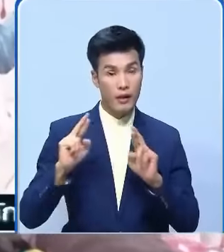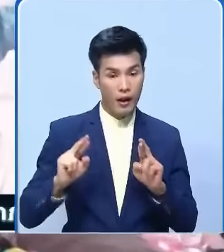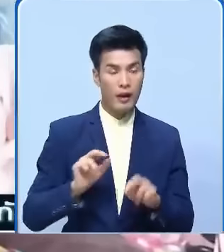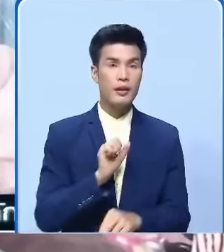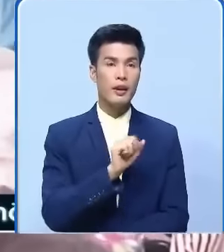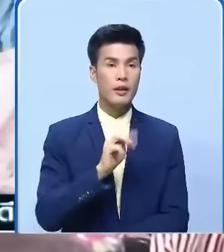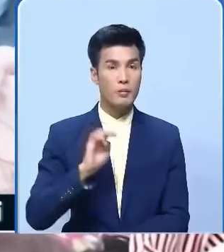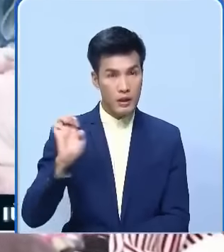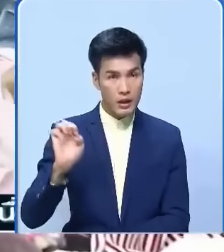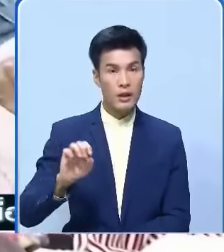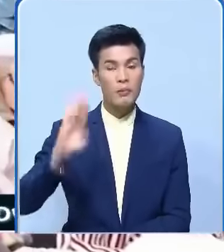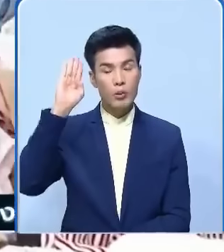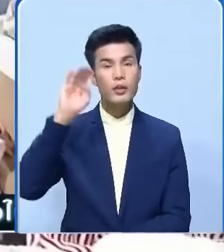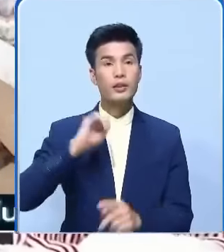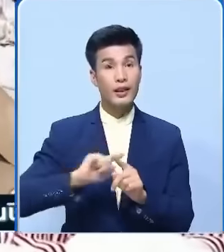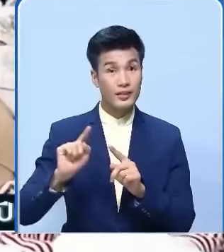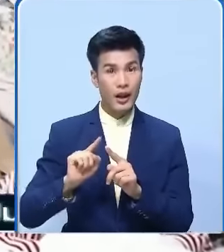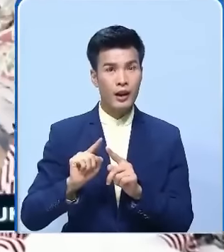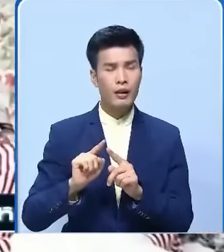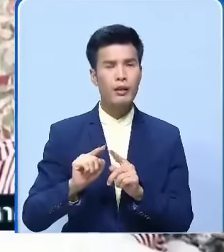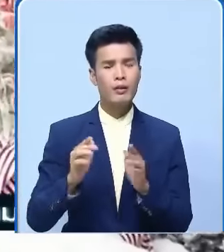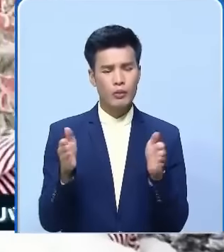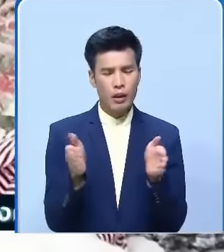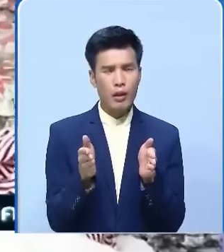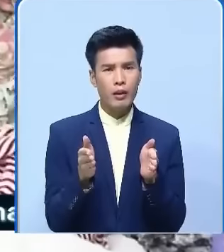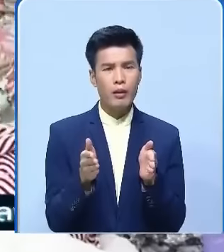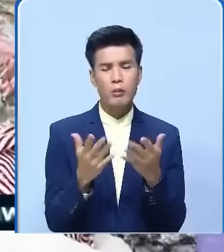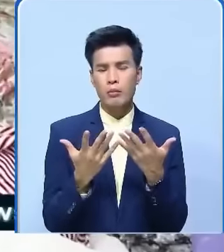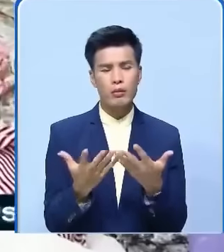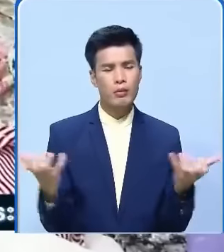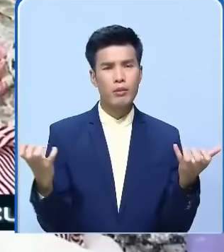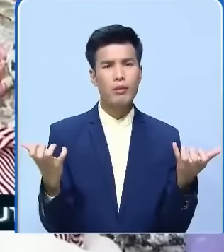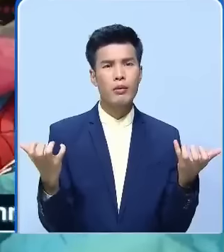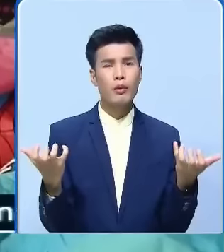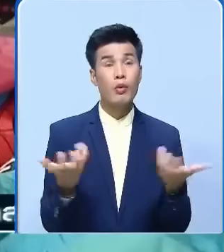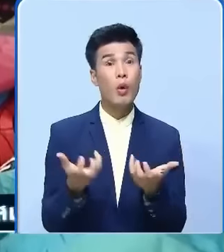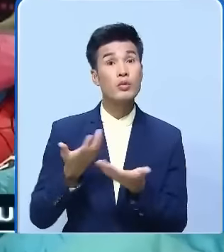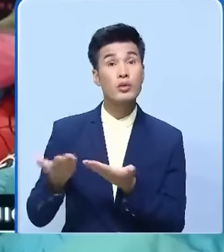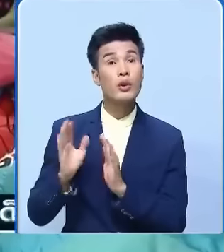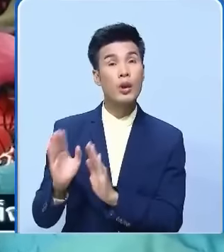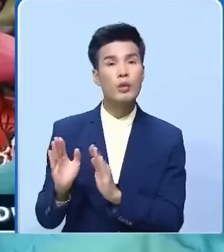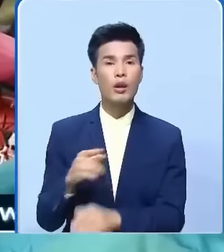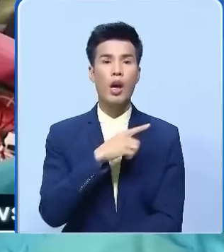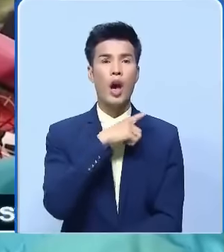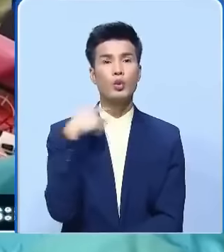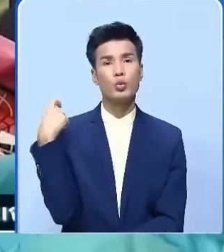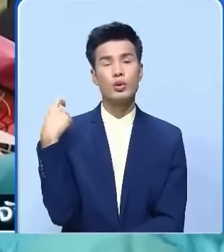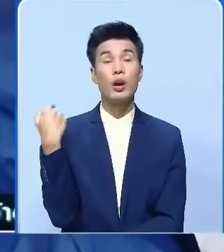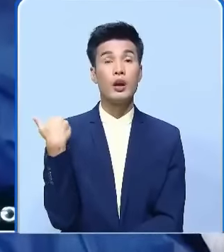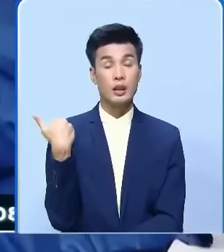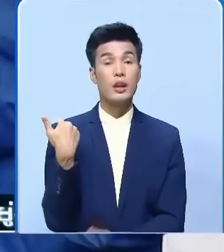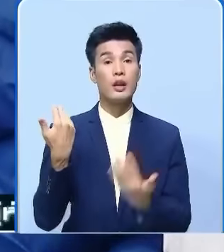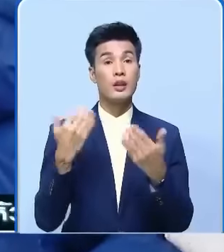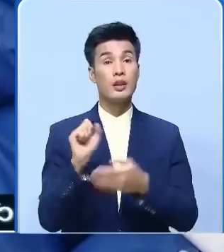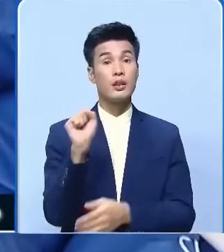ที่กิจการเขามันจะพูดยังไงดีอ่ะไม่เหลือของเอามาสต๊อกจำได้ไหม ขาดทุน คราวนี้มีทางสภาอุตสาหกรรมแห่งประเ